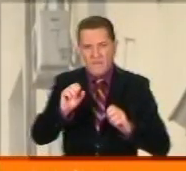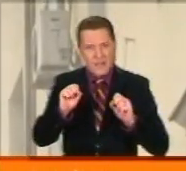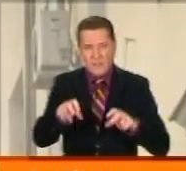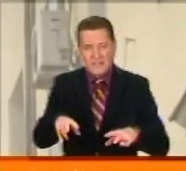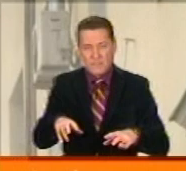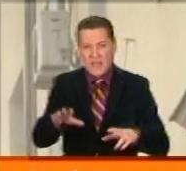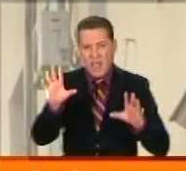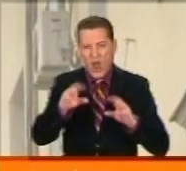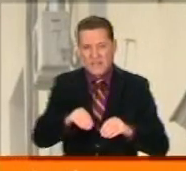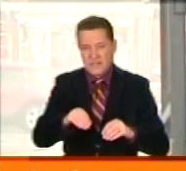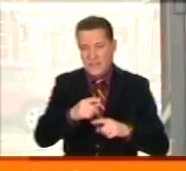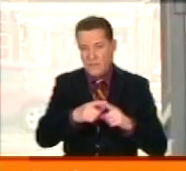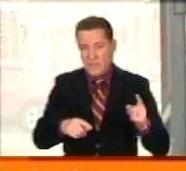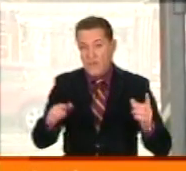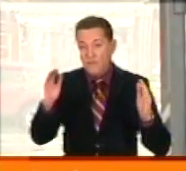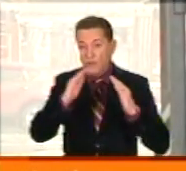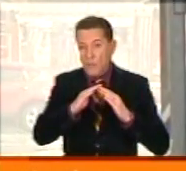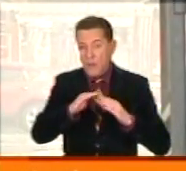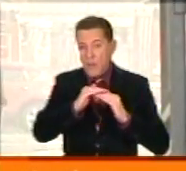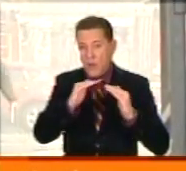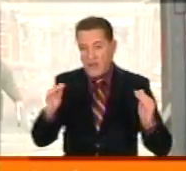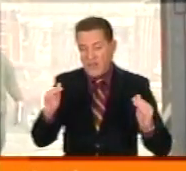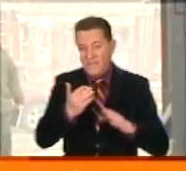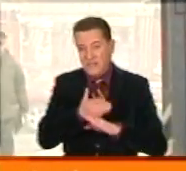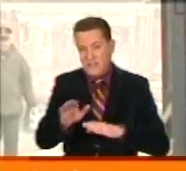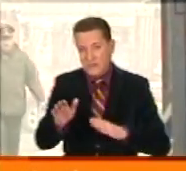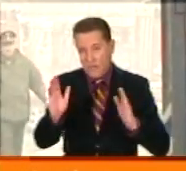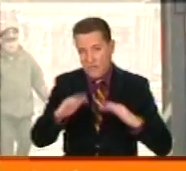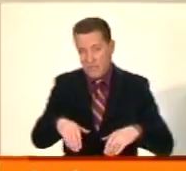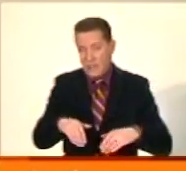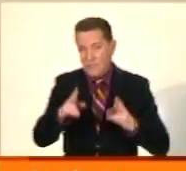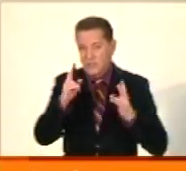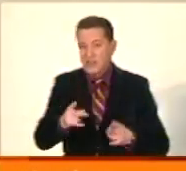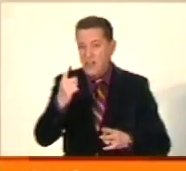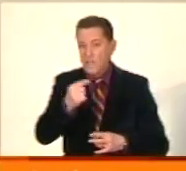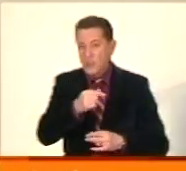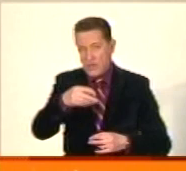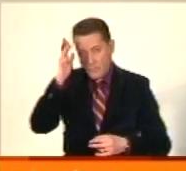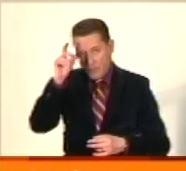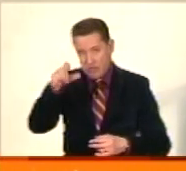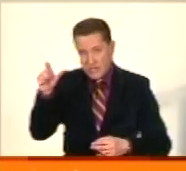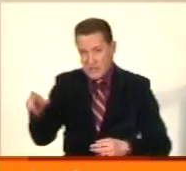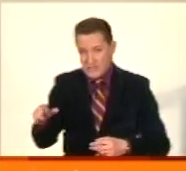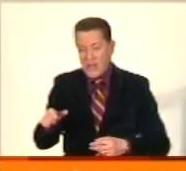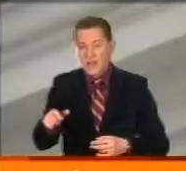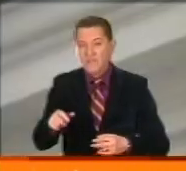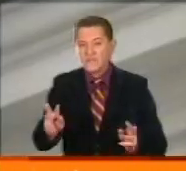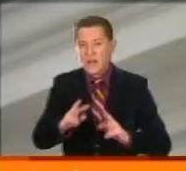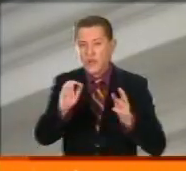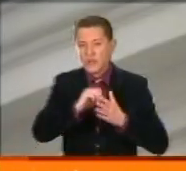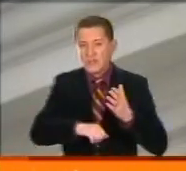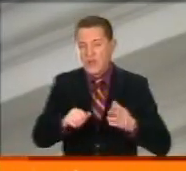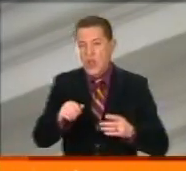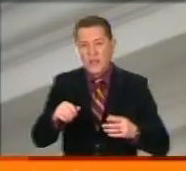її гасили півдоби покрівля будівлі частково впала постраждав один пожежник попередніми даними сполахнуло через